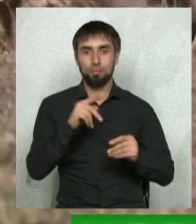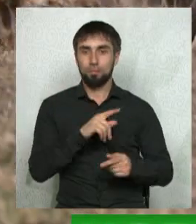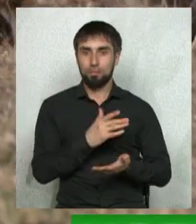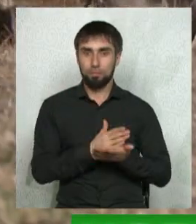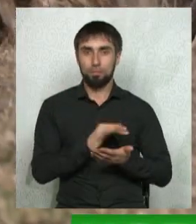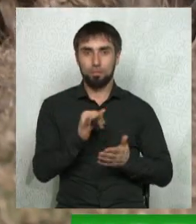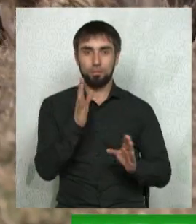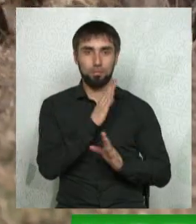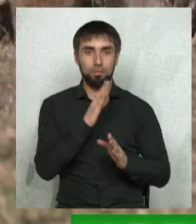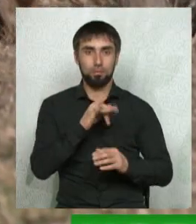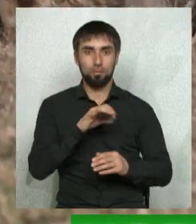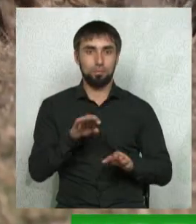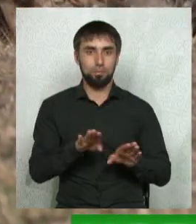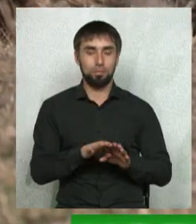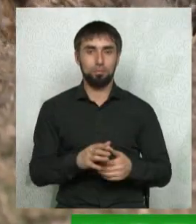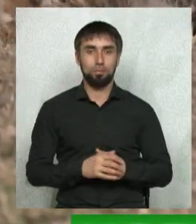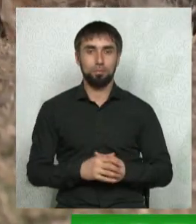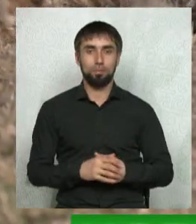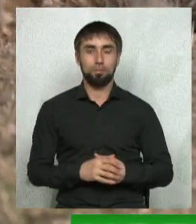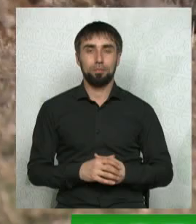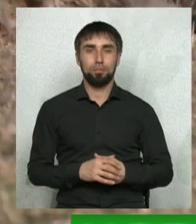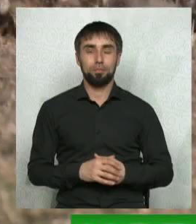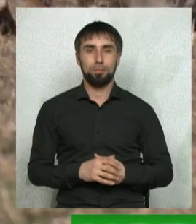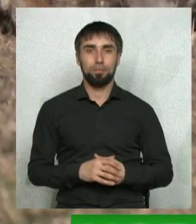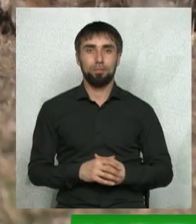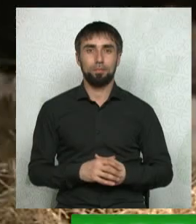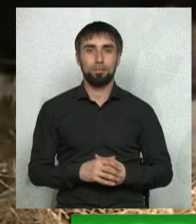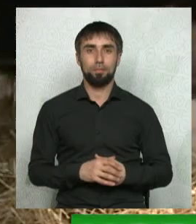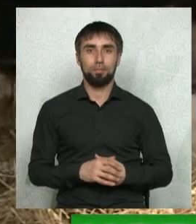главное – климатические условия. Зелимхан Калоев, Адам Далаков, Новости 24.